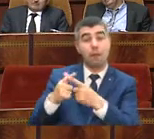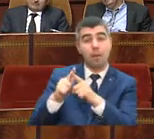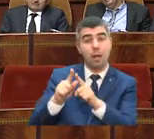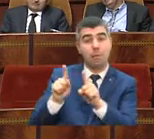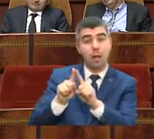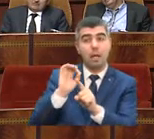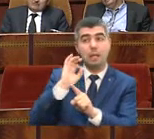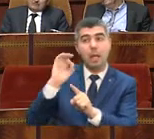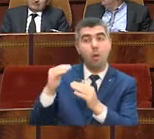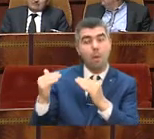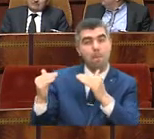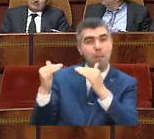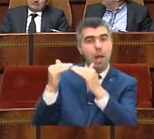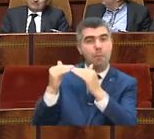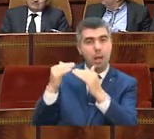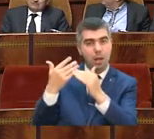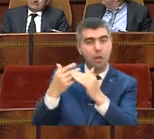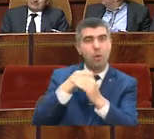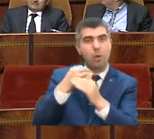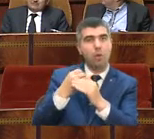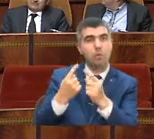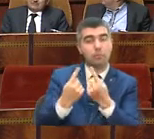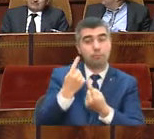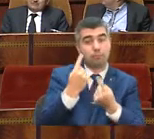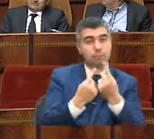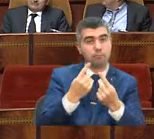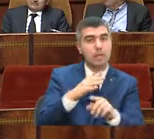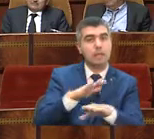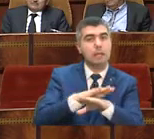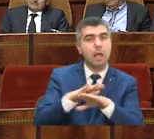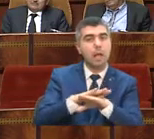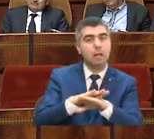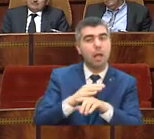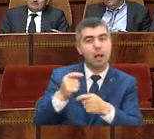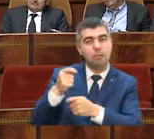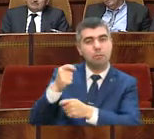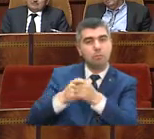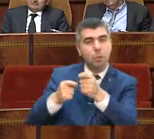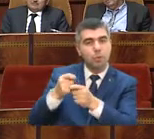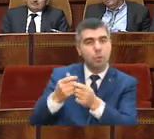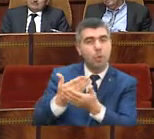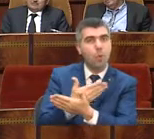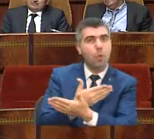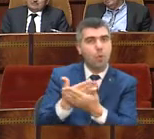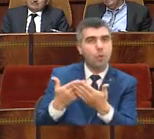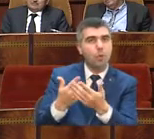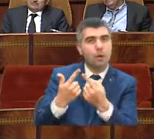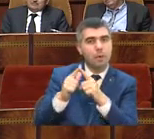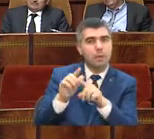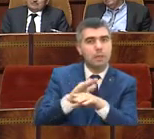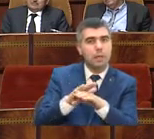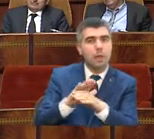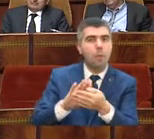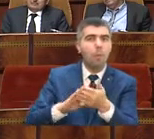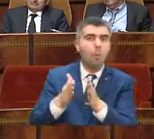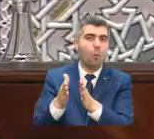الوزير غادي نكون طبقنا السياسة الاقتصادية عوض السياسة السياسوية. شكرا سيد